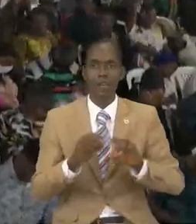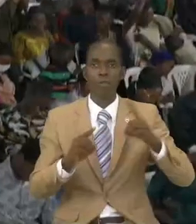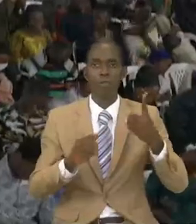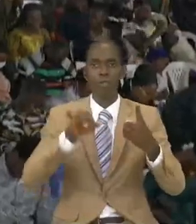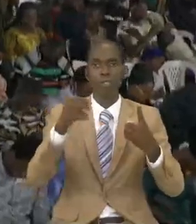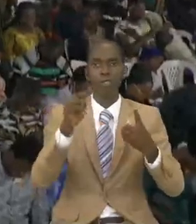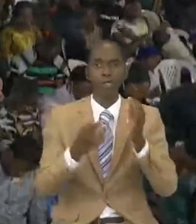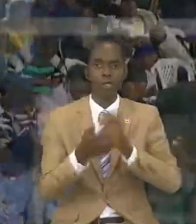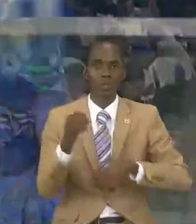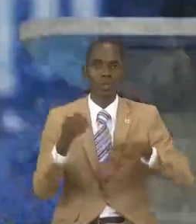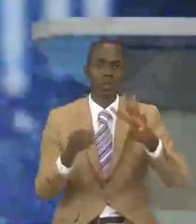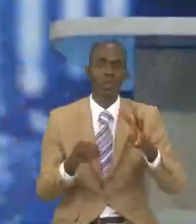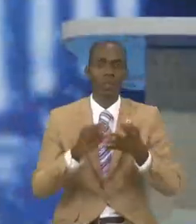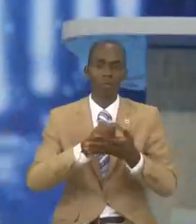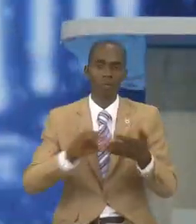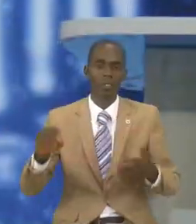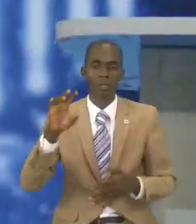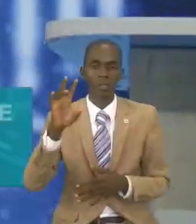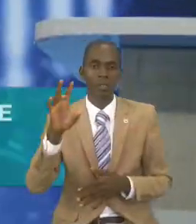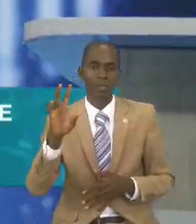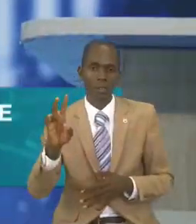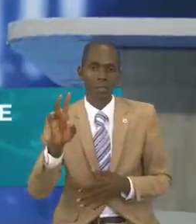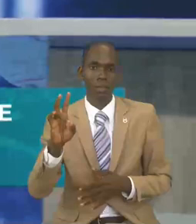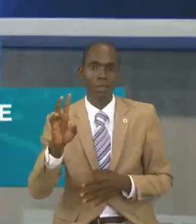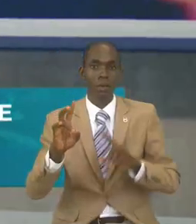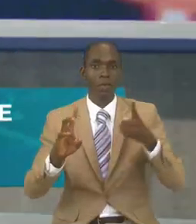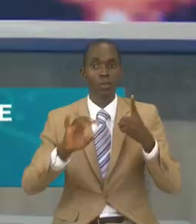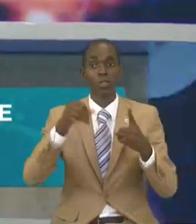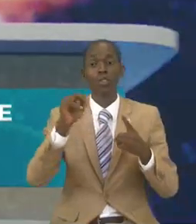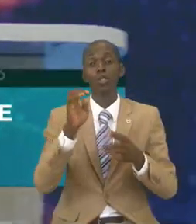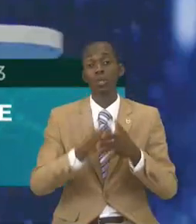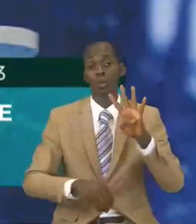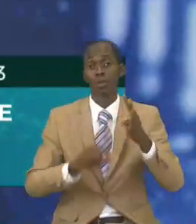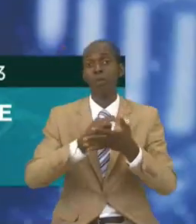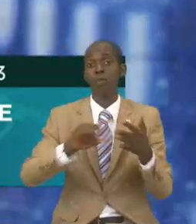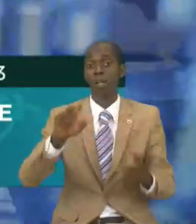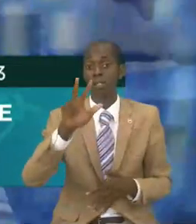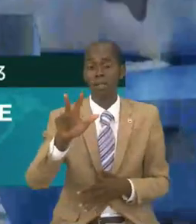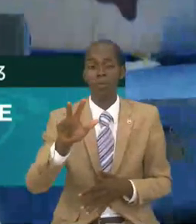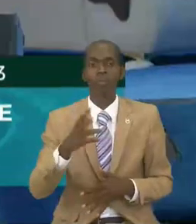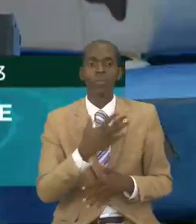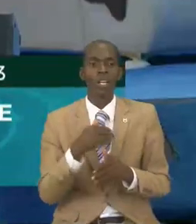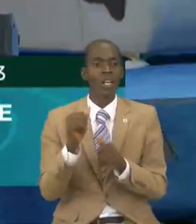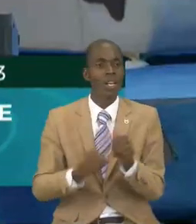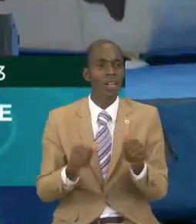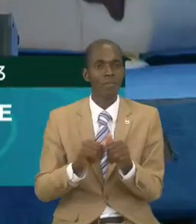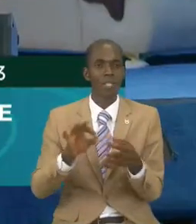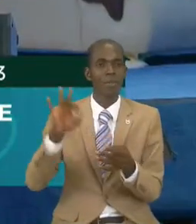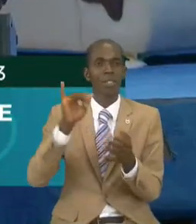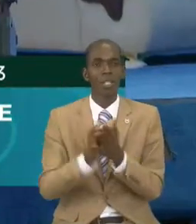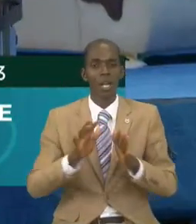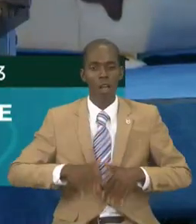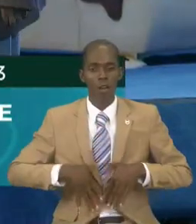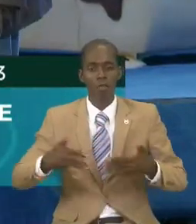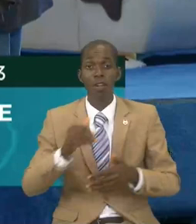1 Jean, chapitre 4, verset 3. 1 Jean, chapitre 4, verset 3. Et